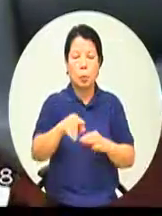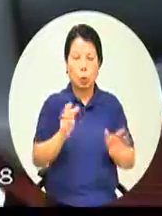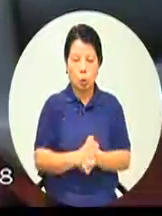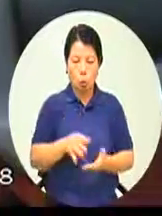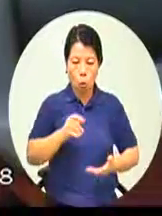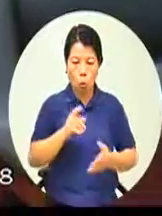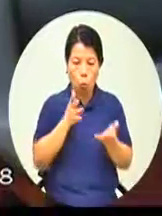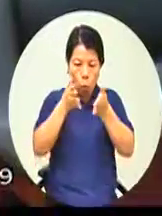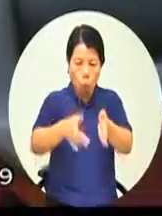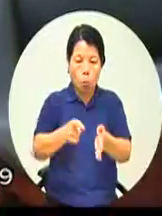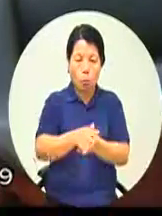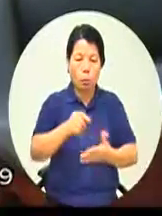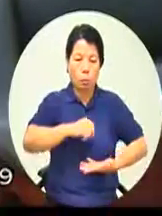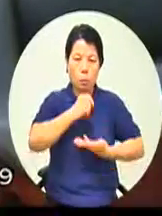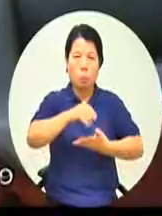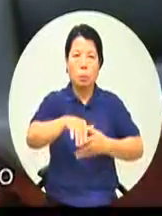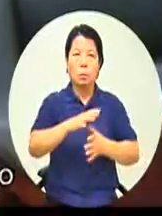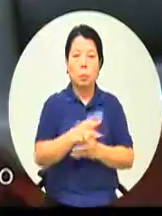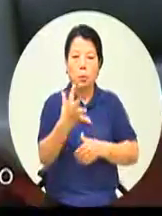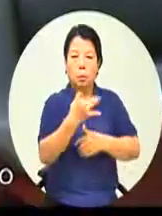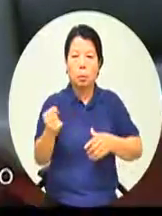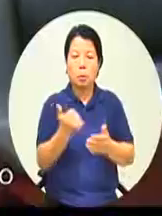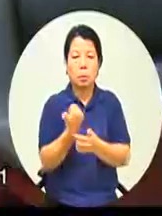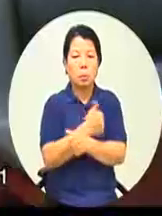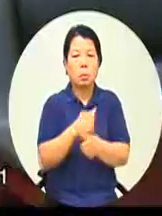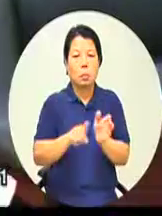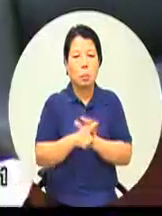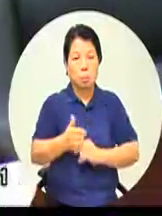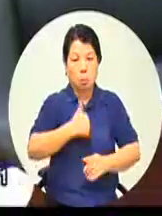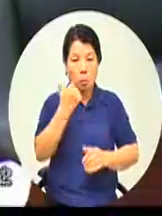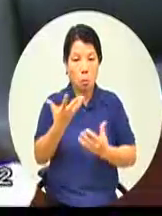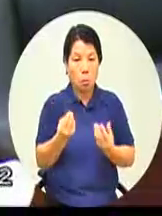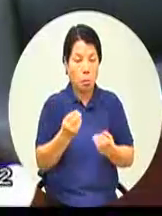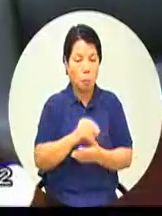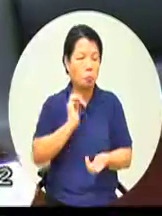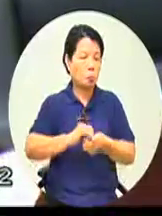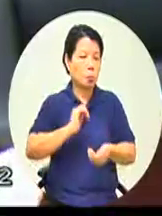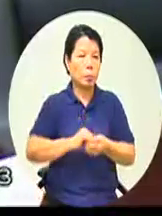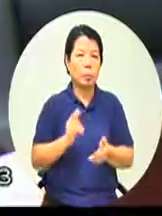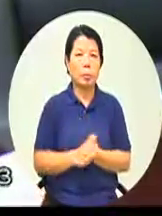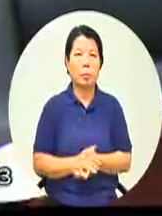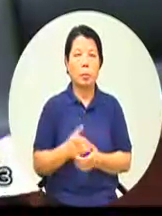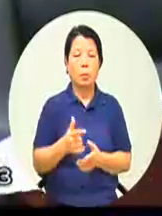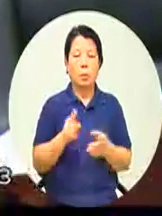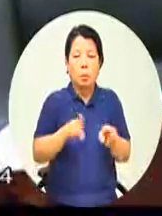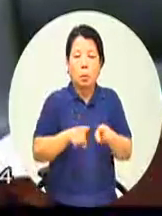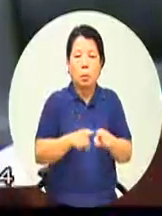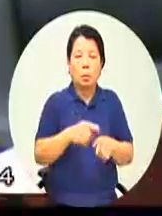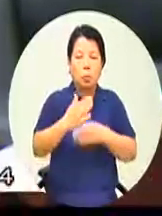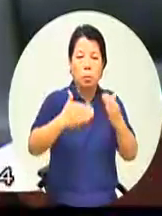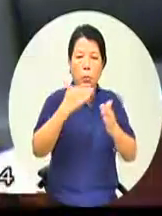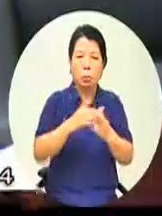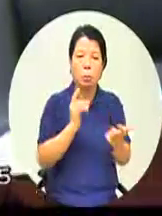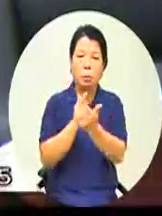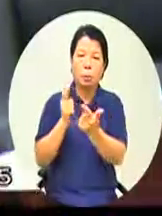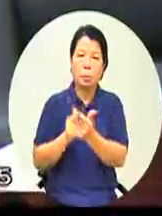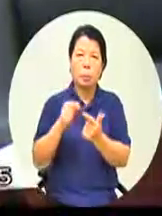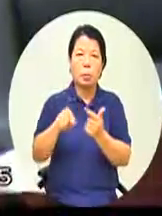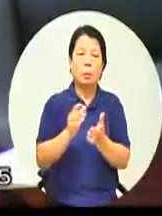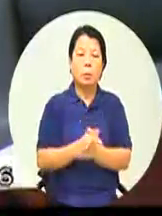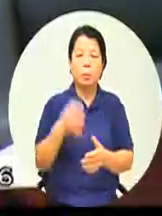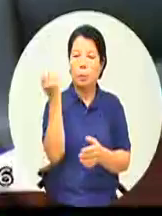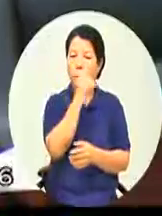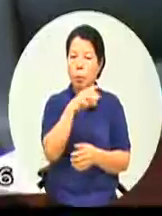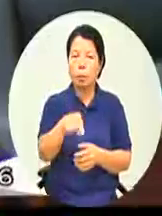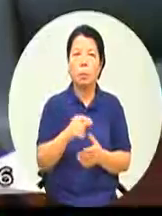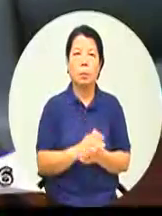为什么？因为这些数据并不代表真正的数据。我们所知道的就是说，一般来讲校园的配合度其实并不好。